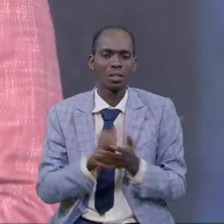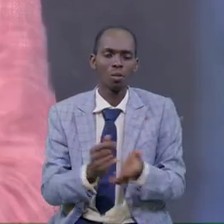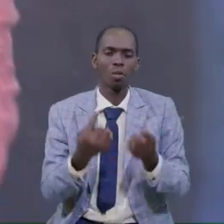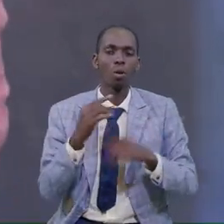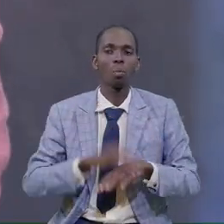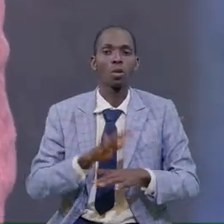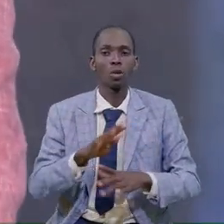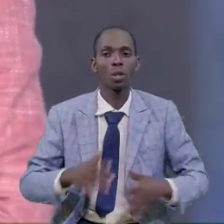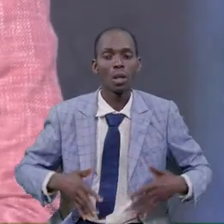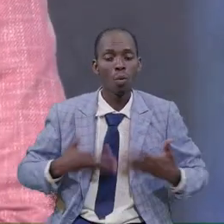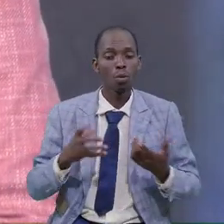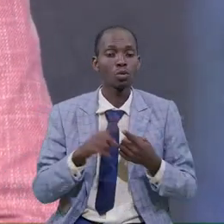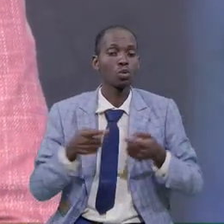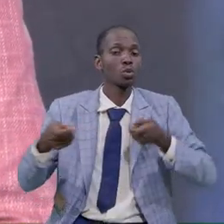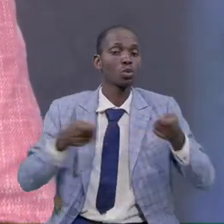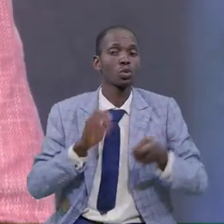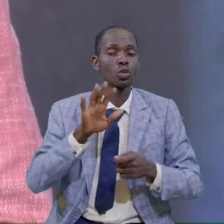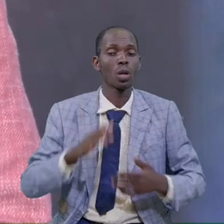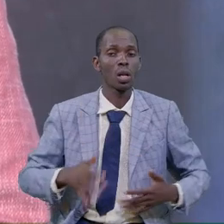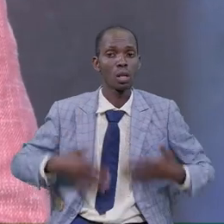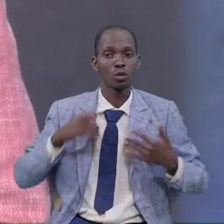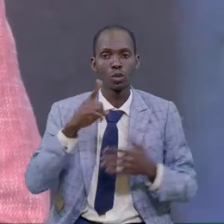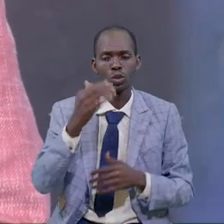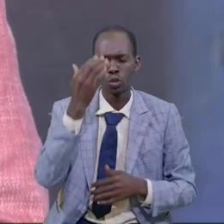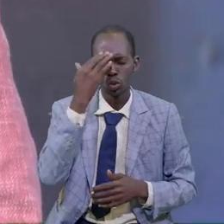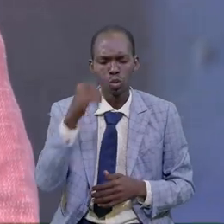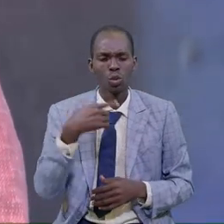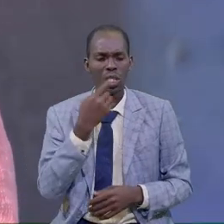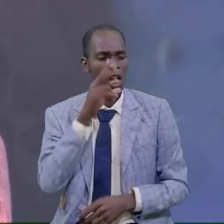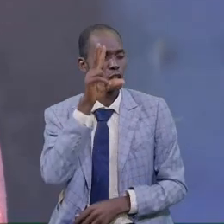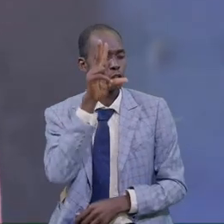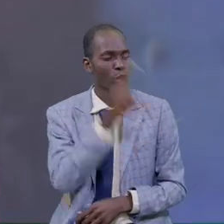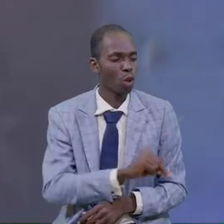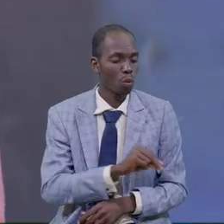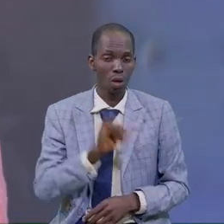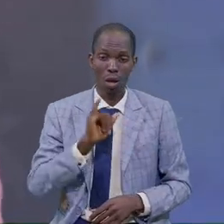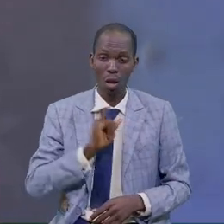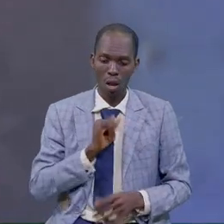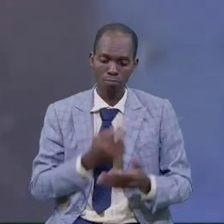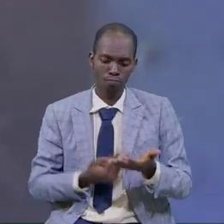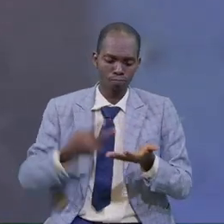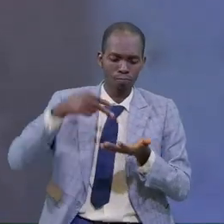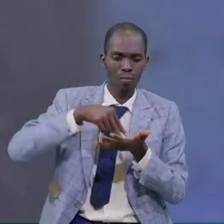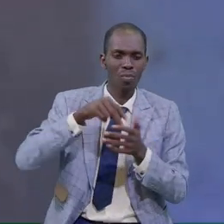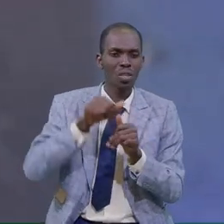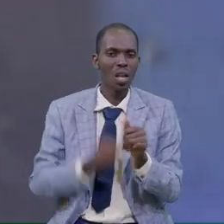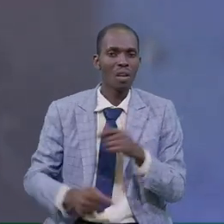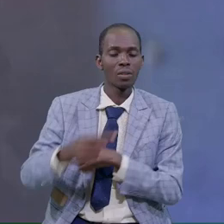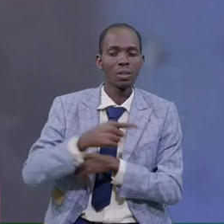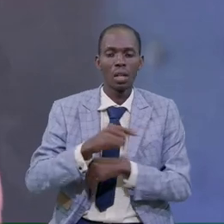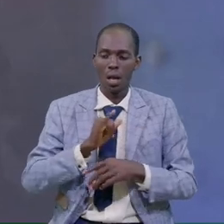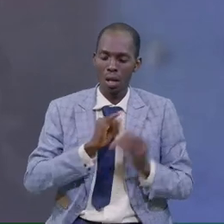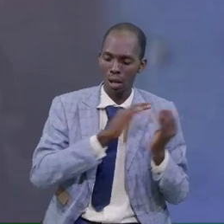Et il veut contrôler ta vie. Et tu dois dire non. Je me lève chaque jour.